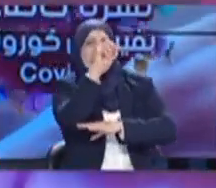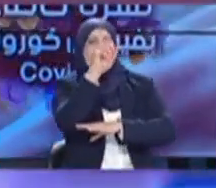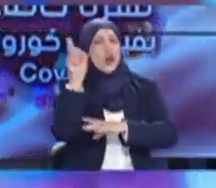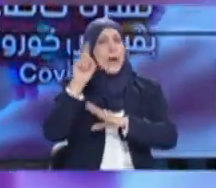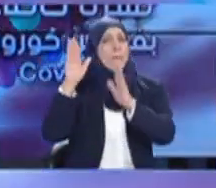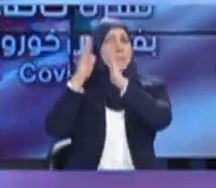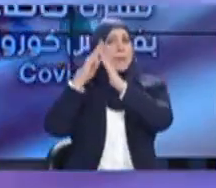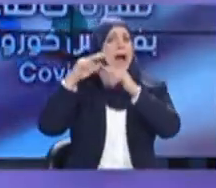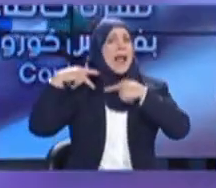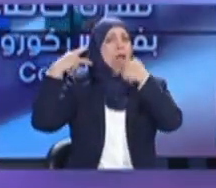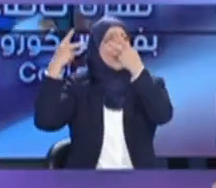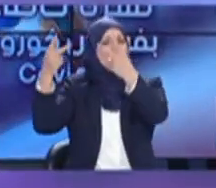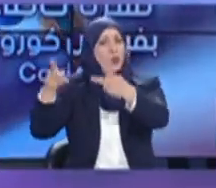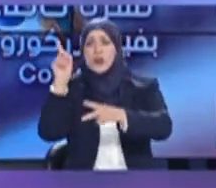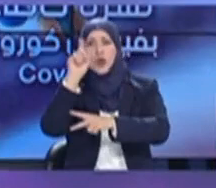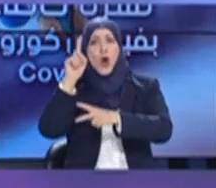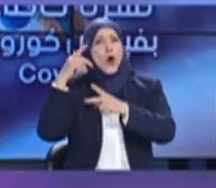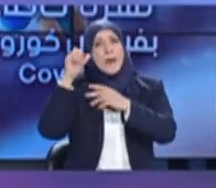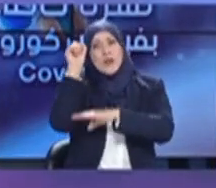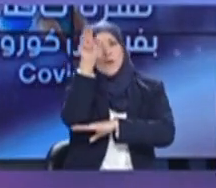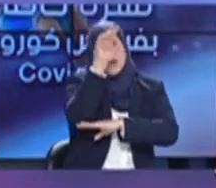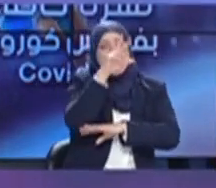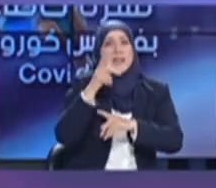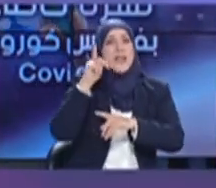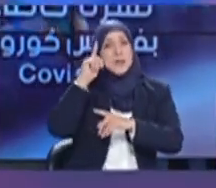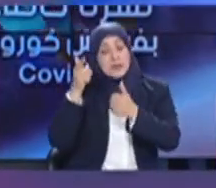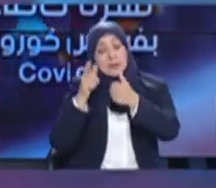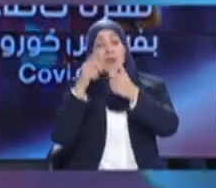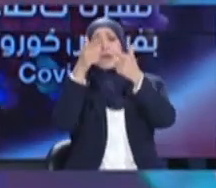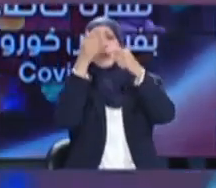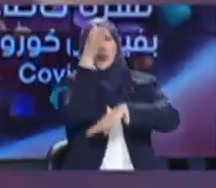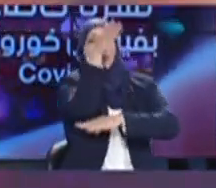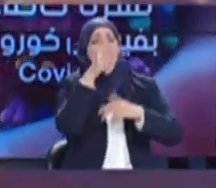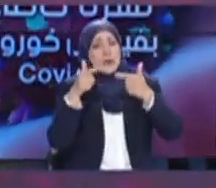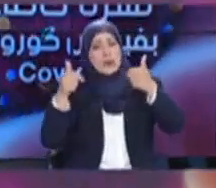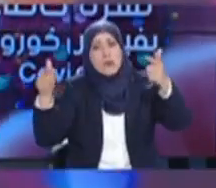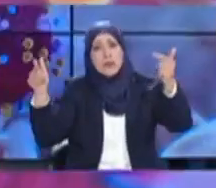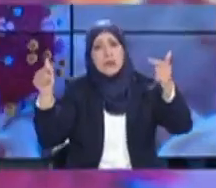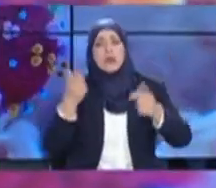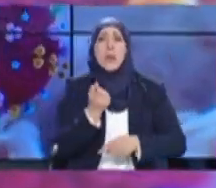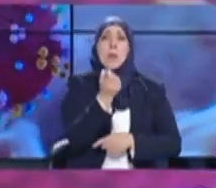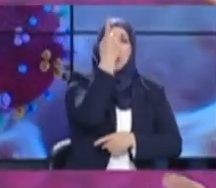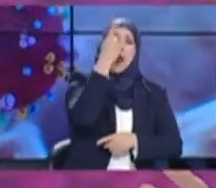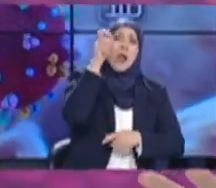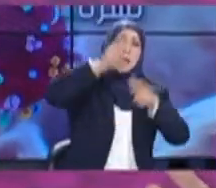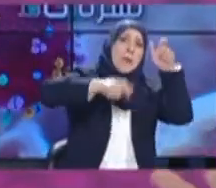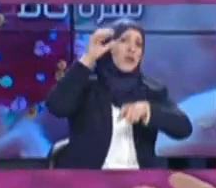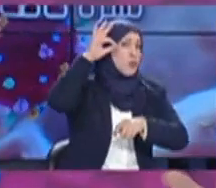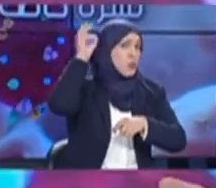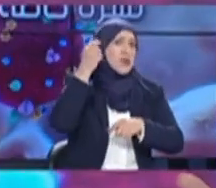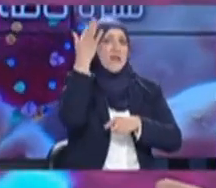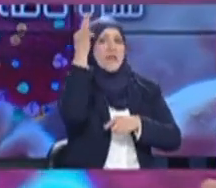1000 في اسطنبول، فيهم اكثر من 300 تونسي في المغرب، فيهم اكثر من 100 تونسي في فرنسا،